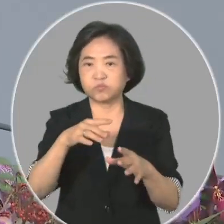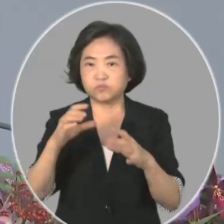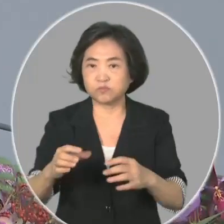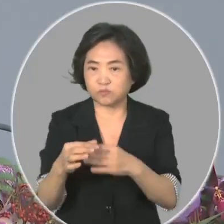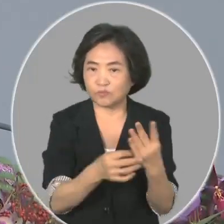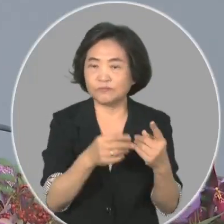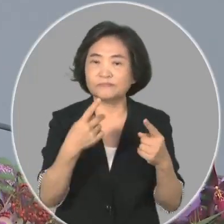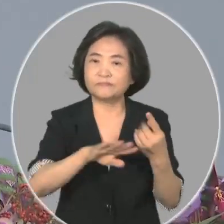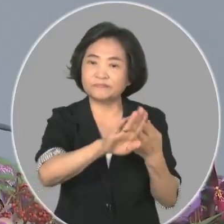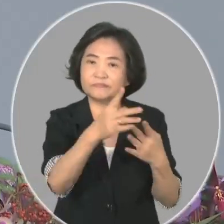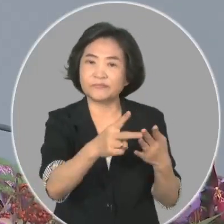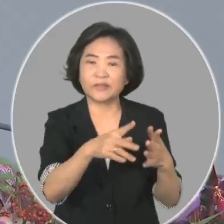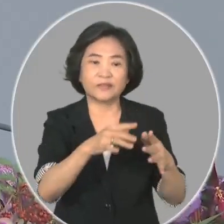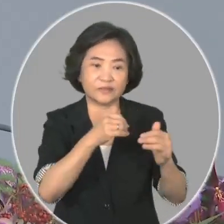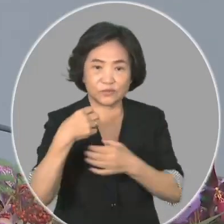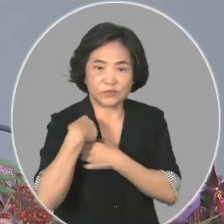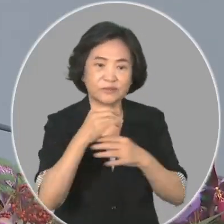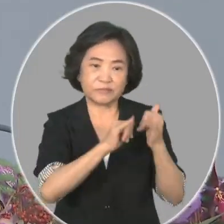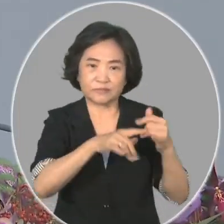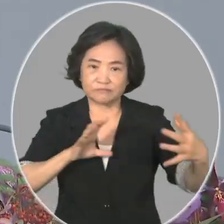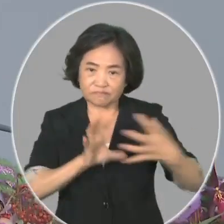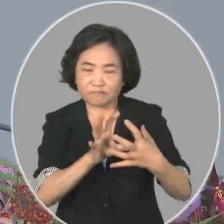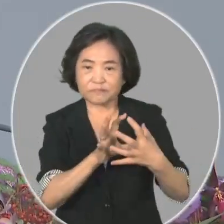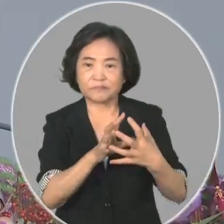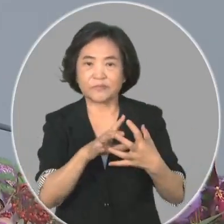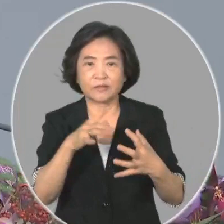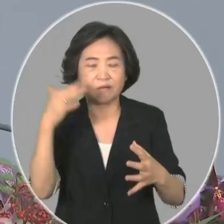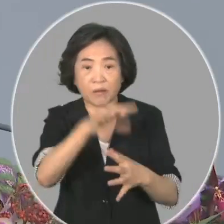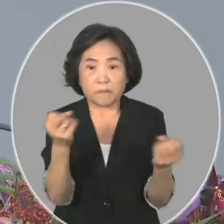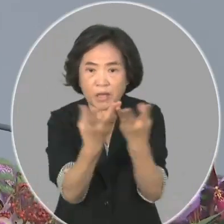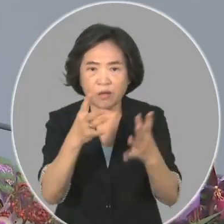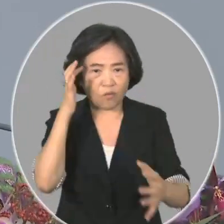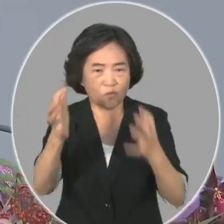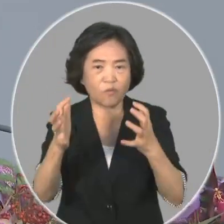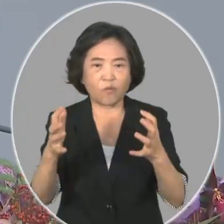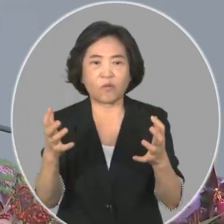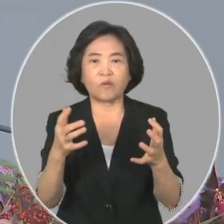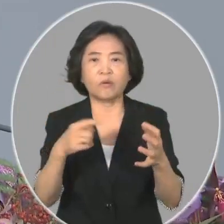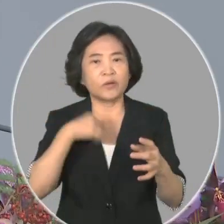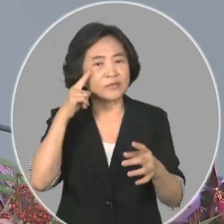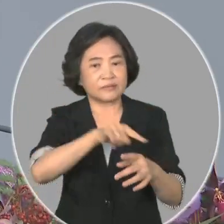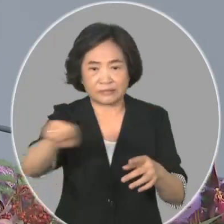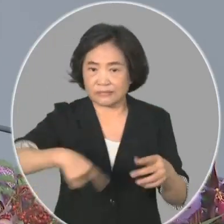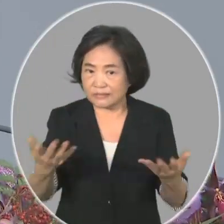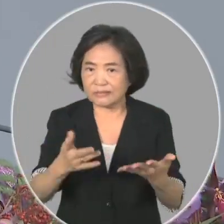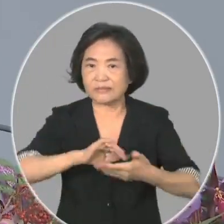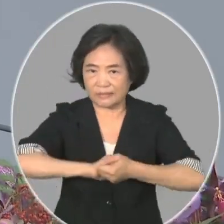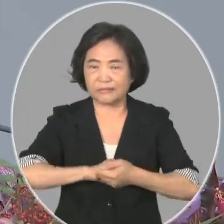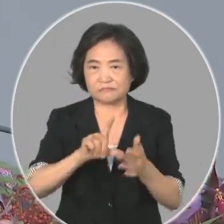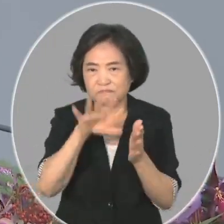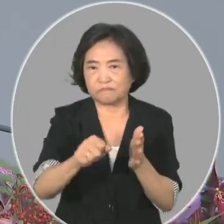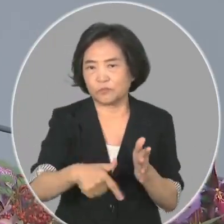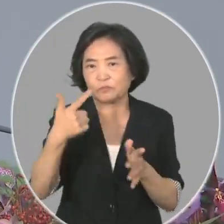及建立军民整合的全面防卫动员能力，都是刻不容缓。